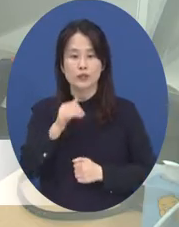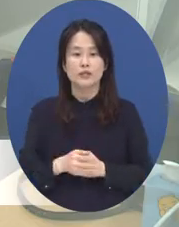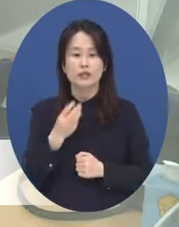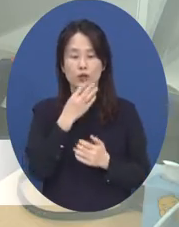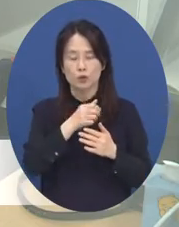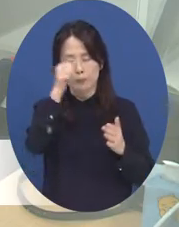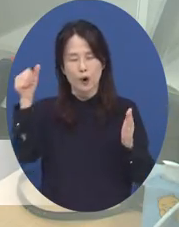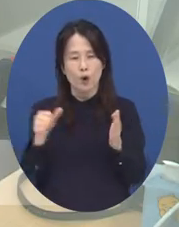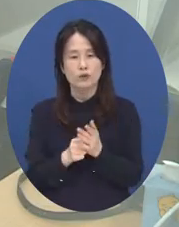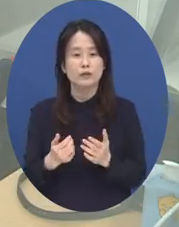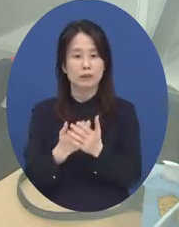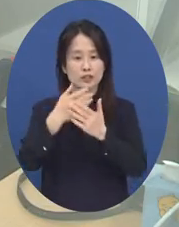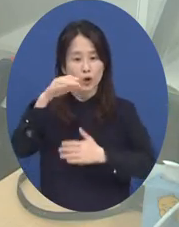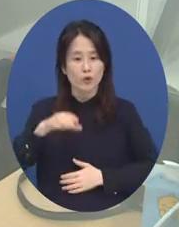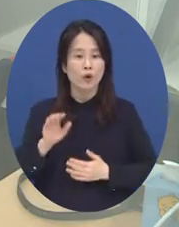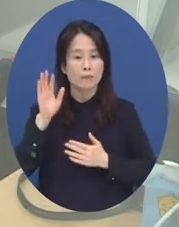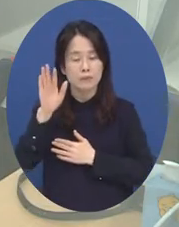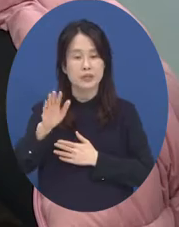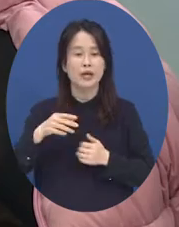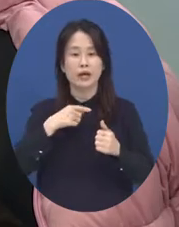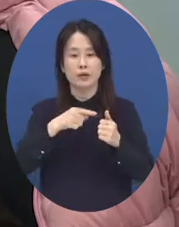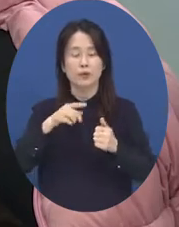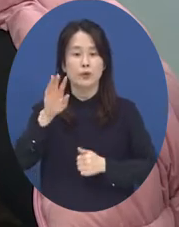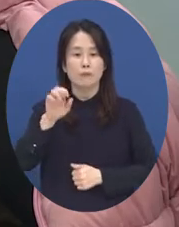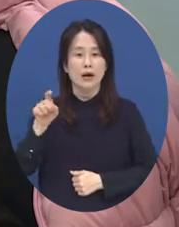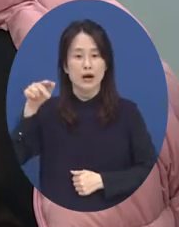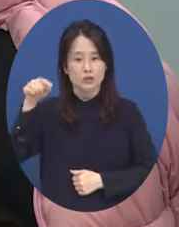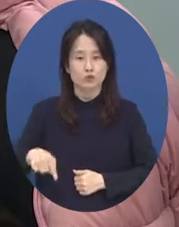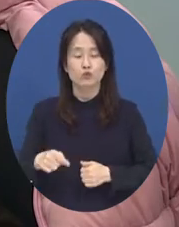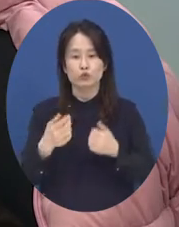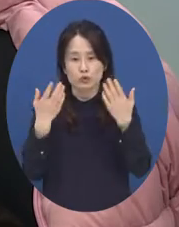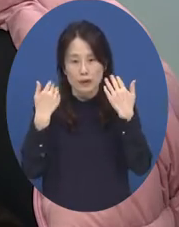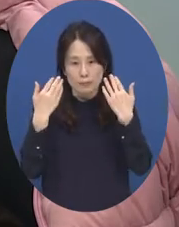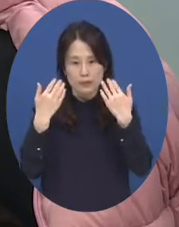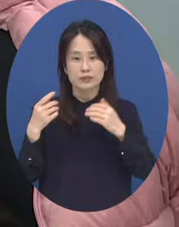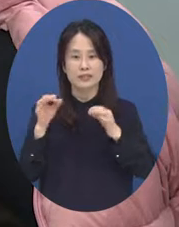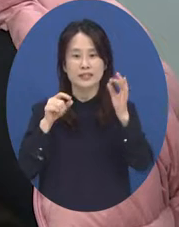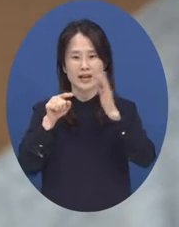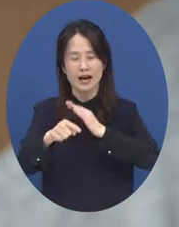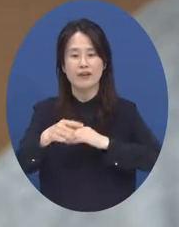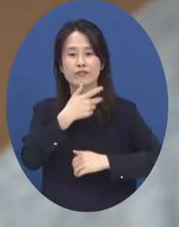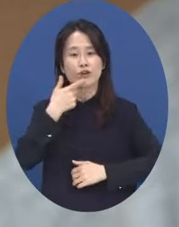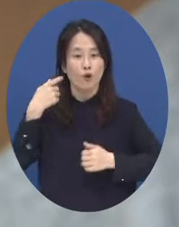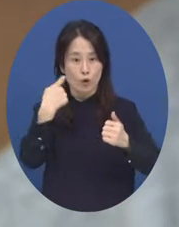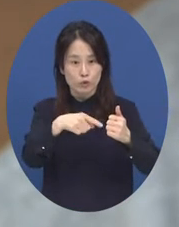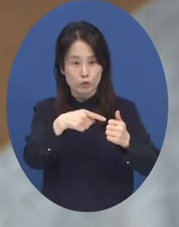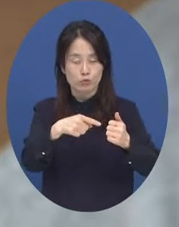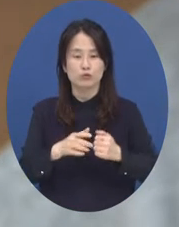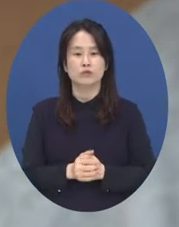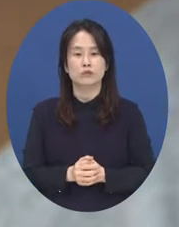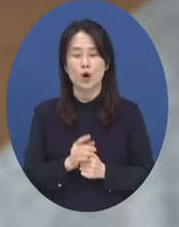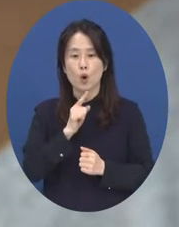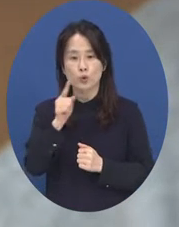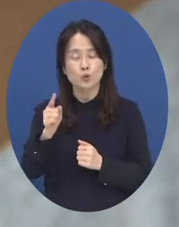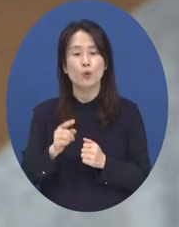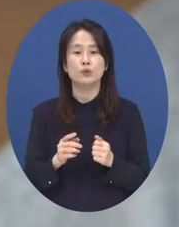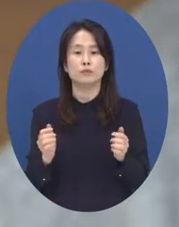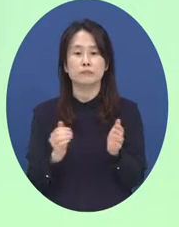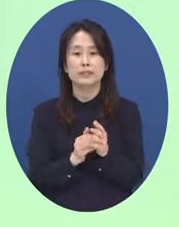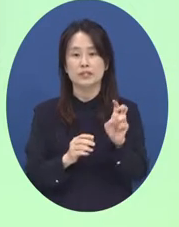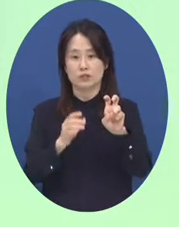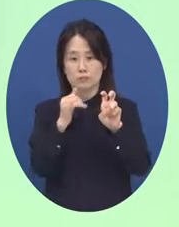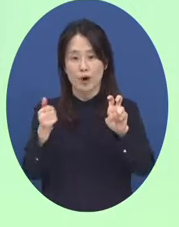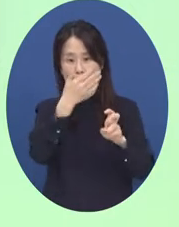경기도 평생교육진흥원 경기미래교육 파주 캠퍼스에 찾아가는 영어 교육. 파주시 청소년 재단을 통해 모집된 20명의